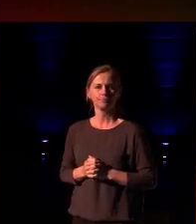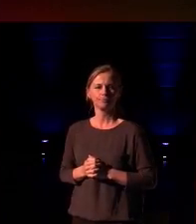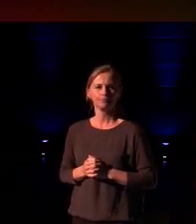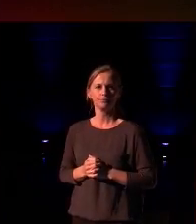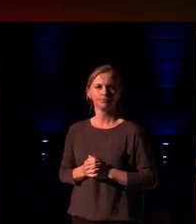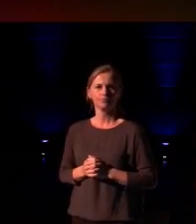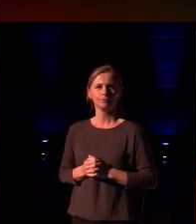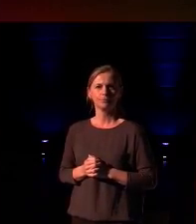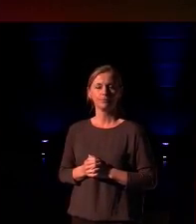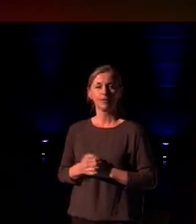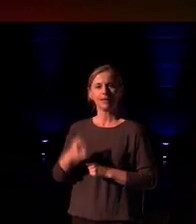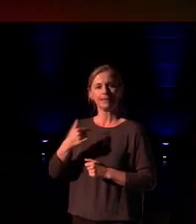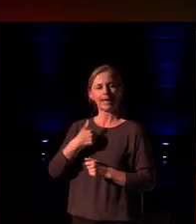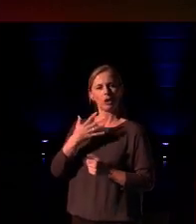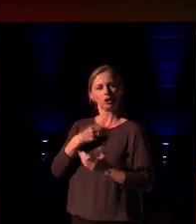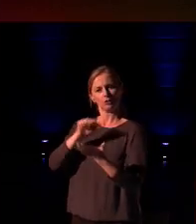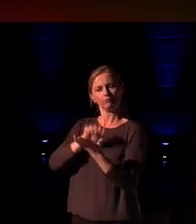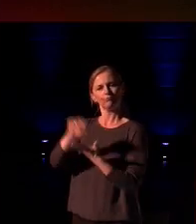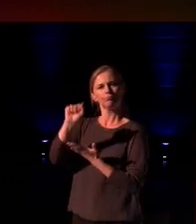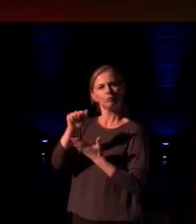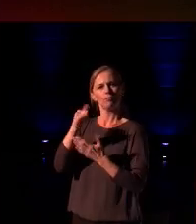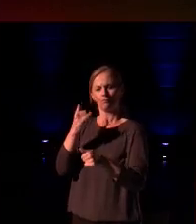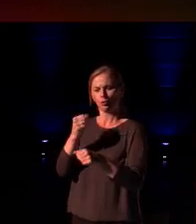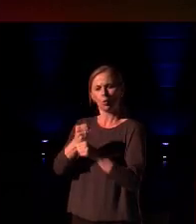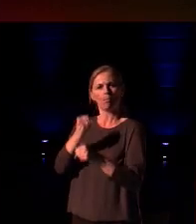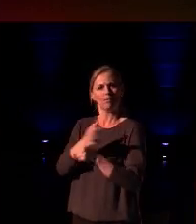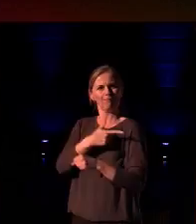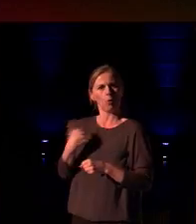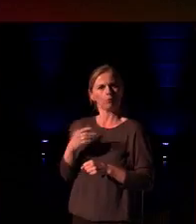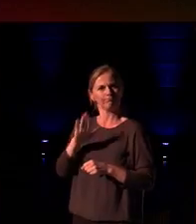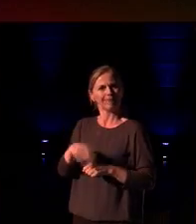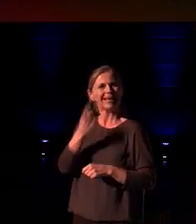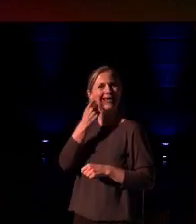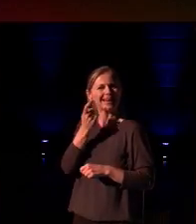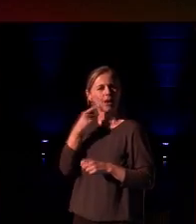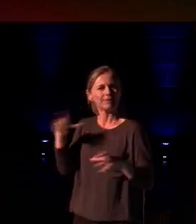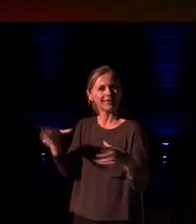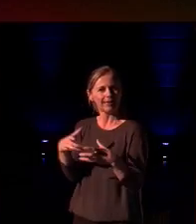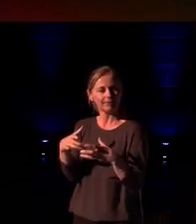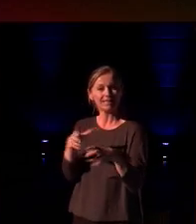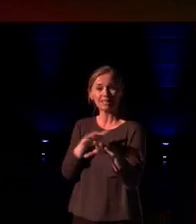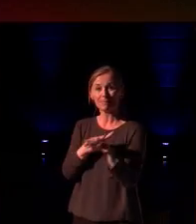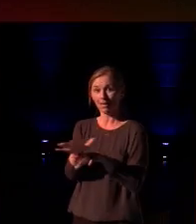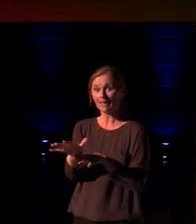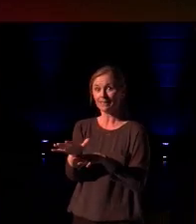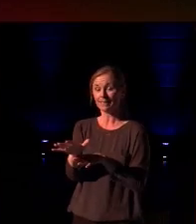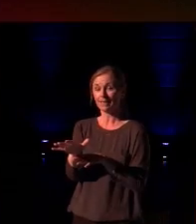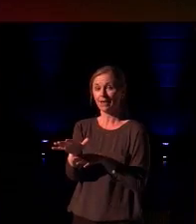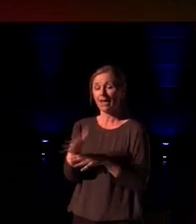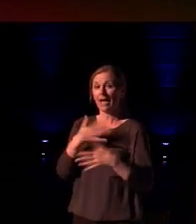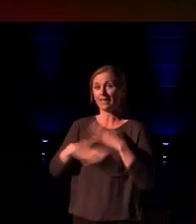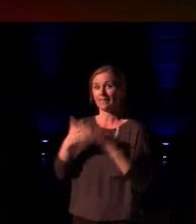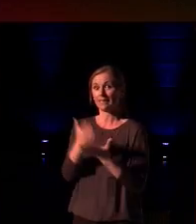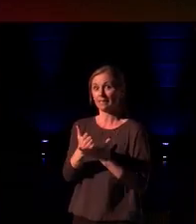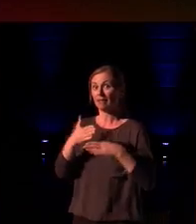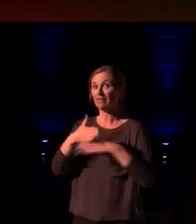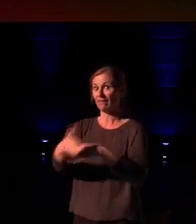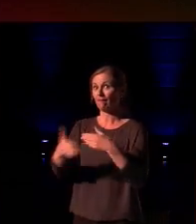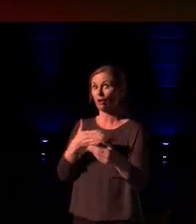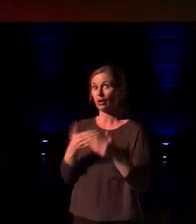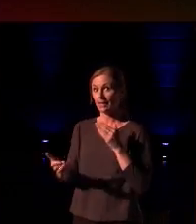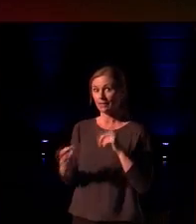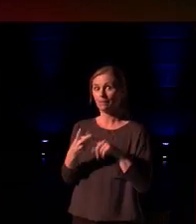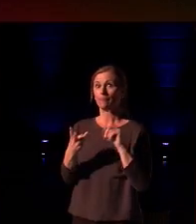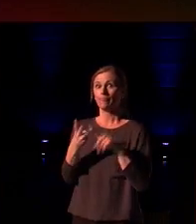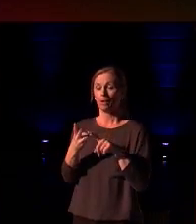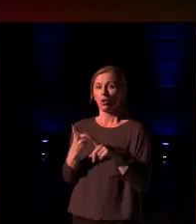Jeg vil slå et slag for det vi gjør i geriatrien. Det jo en spesialisert helsetjeneste. Den tverrfaglig, og